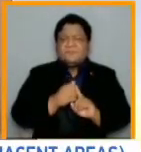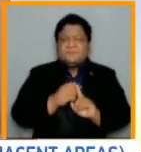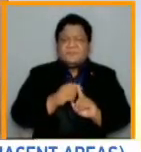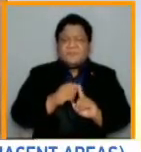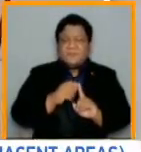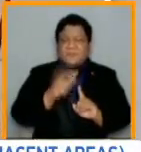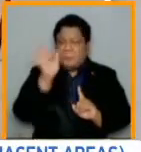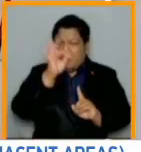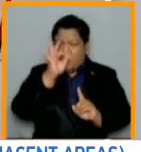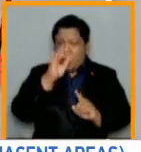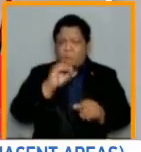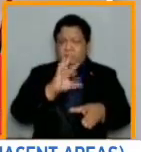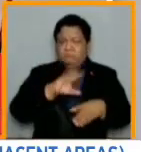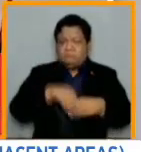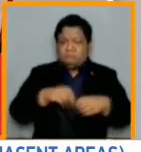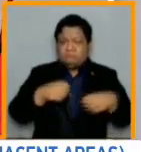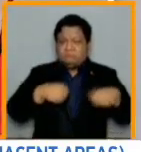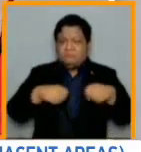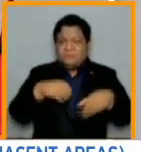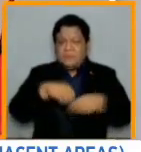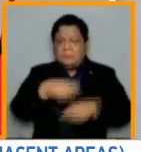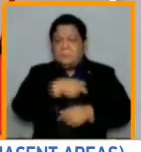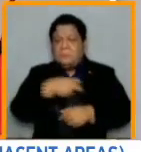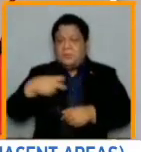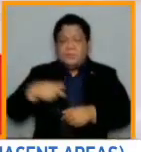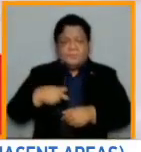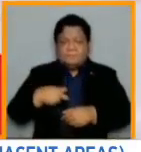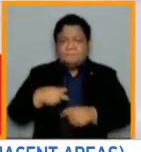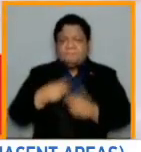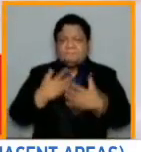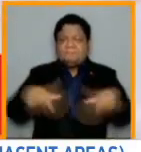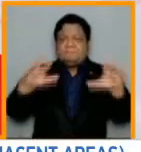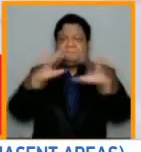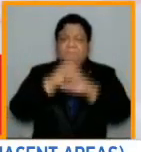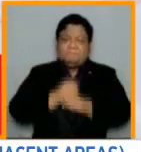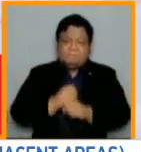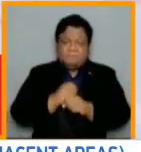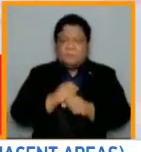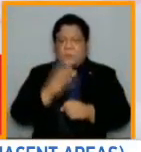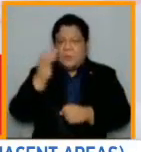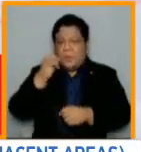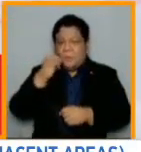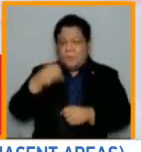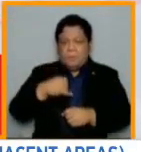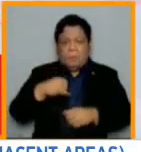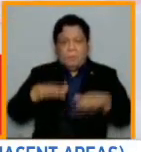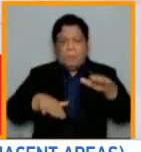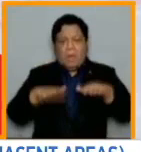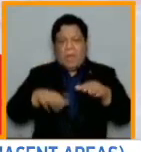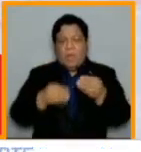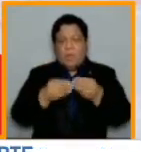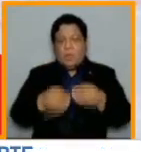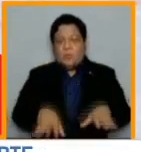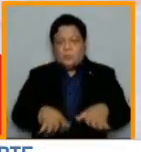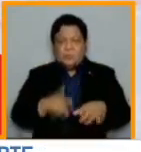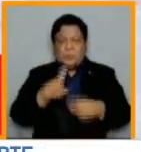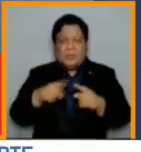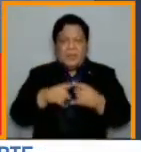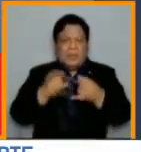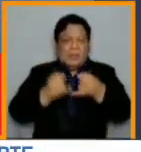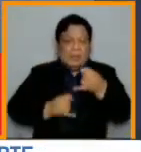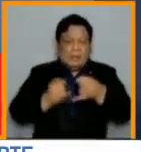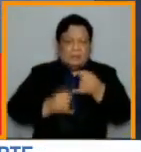niya kasi natapos ang men's slalom event nang mawalan siya ng balanse sa dulong parte ng kanyang run. Ayon kay